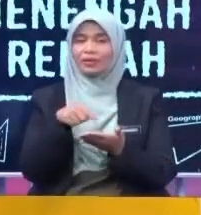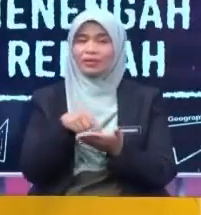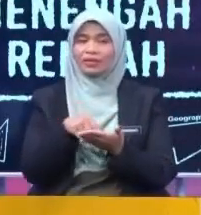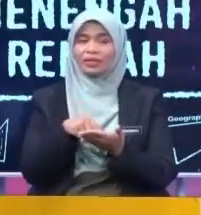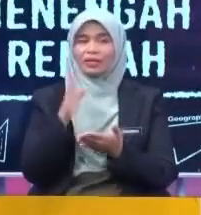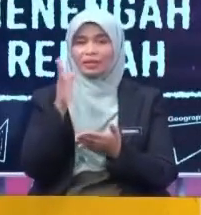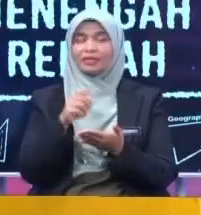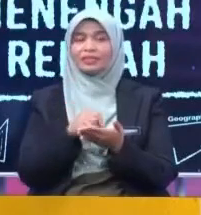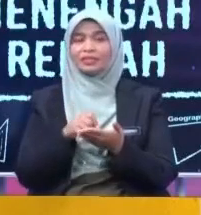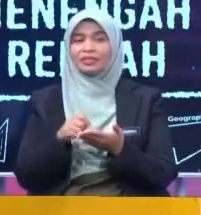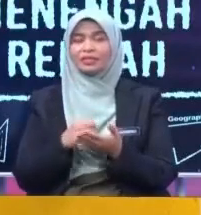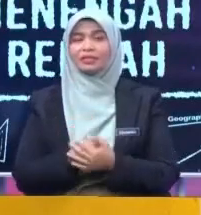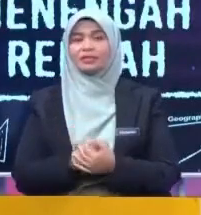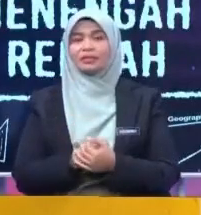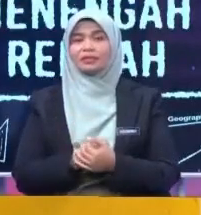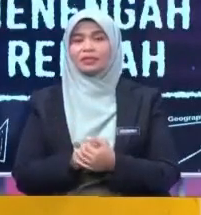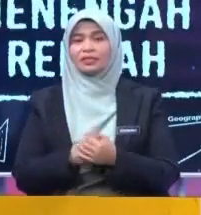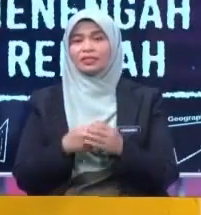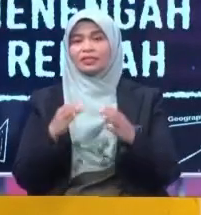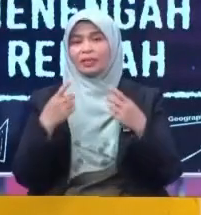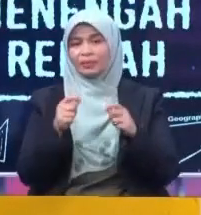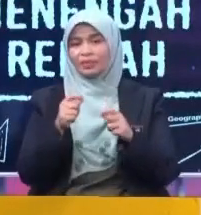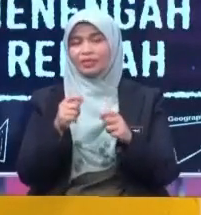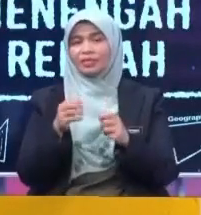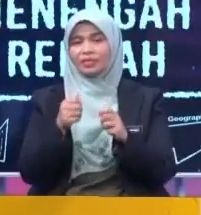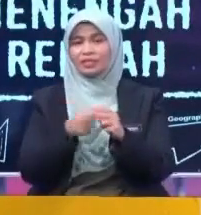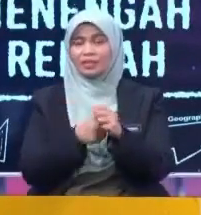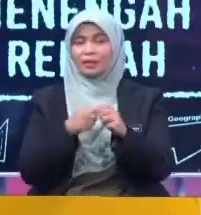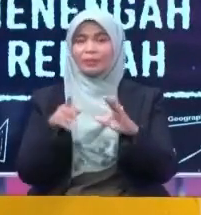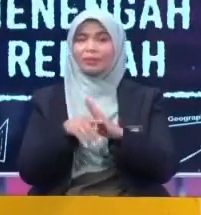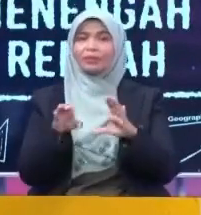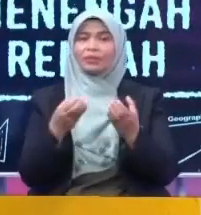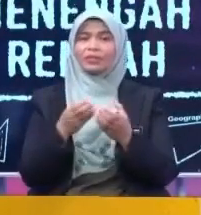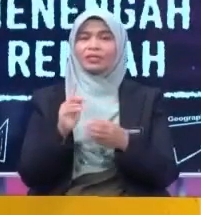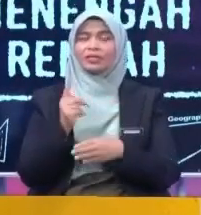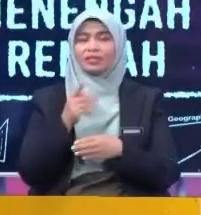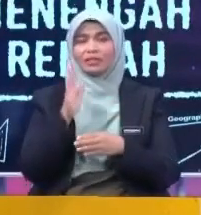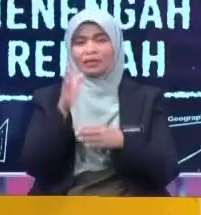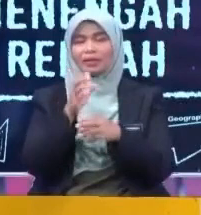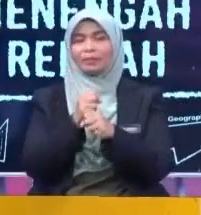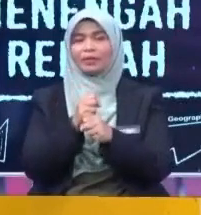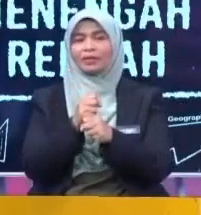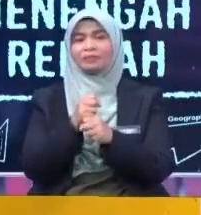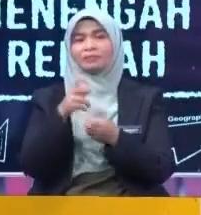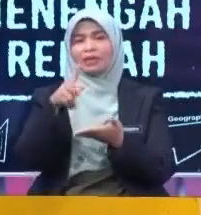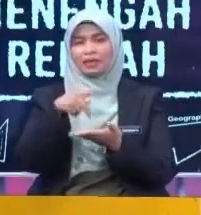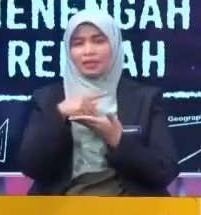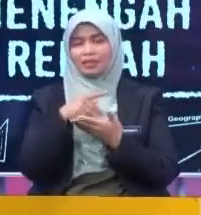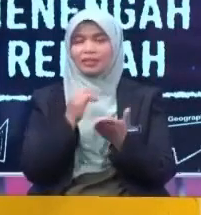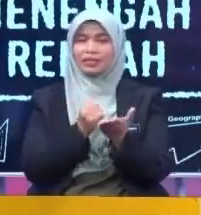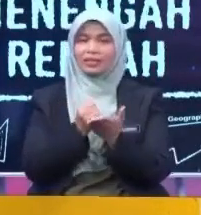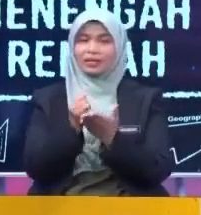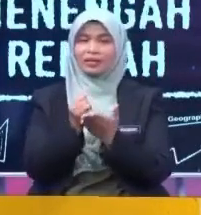Allah SWT. Cuma kita nak setiap perbuatan yang kita buat tu mendapat pahala dengan niat kita mesti ikhlas kerana Allah.